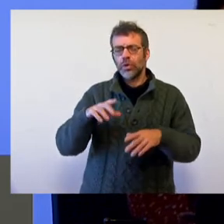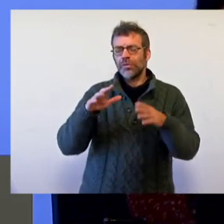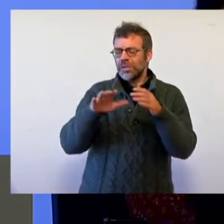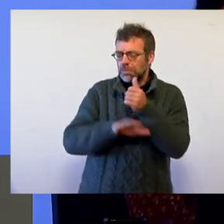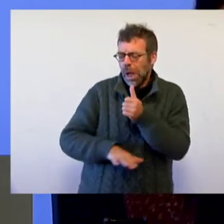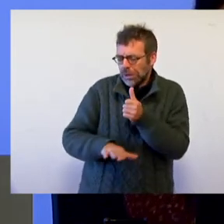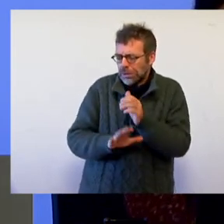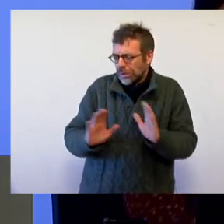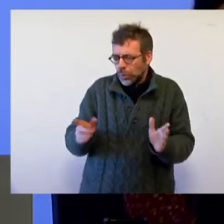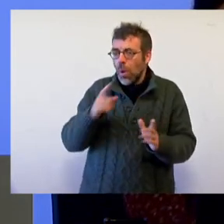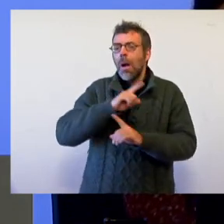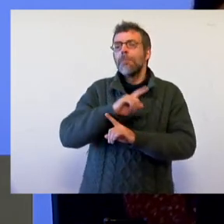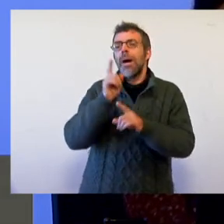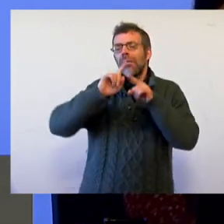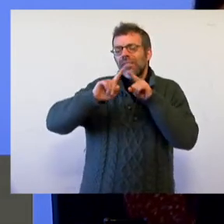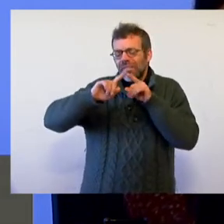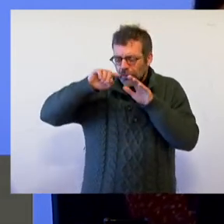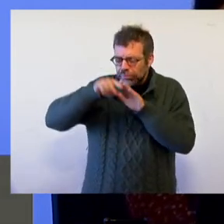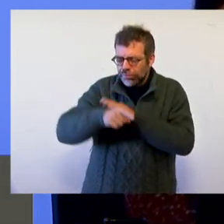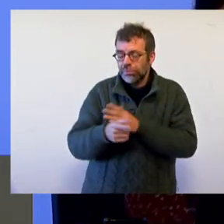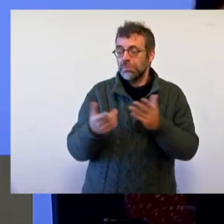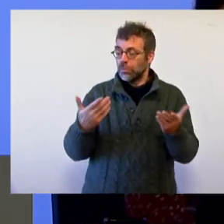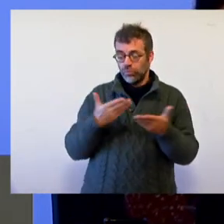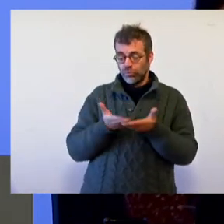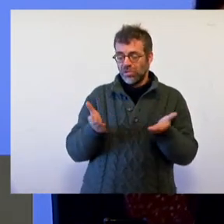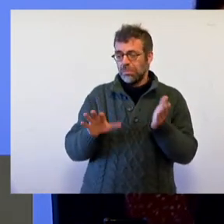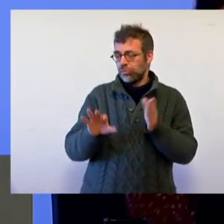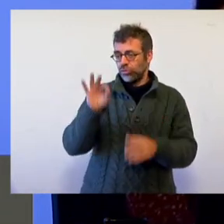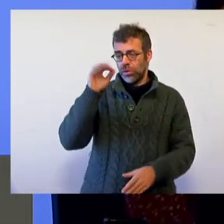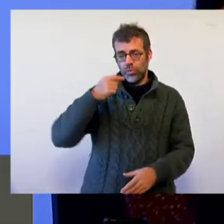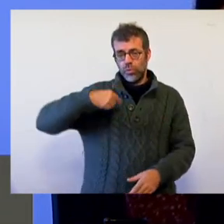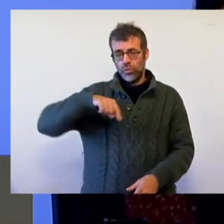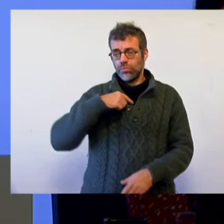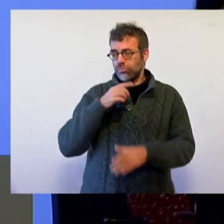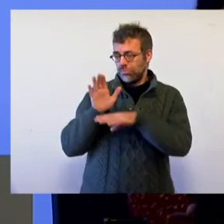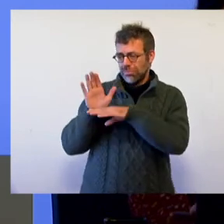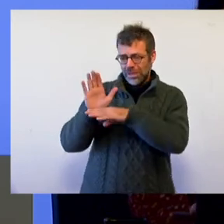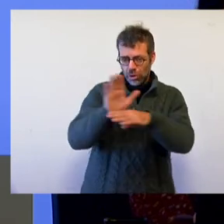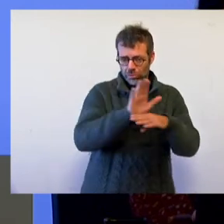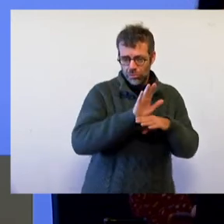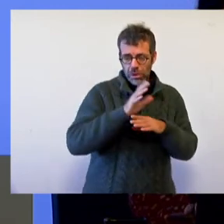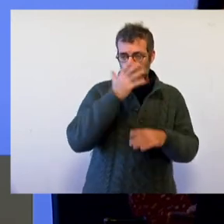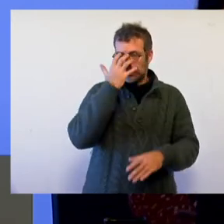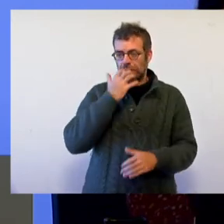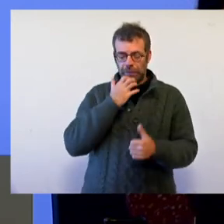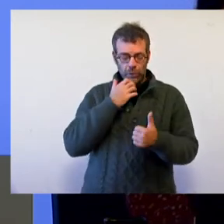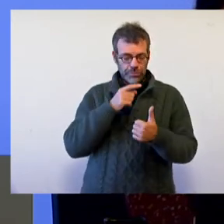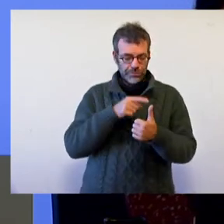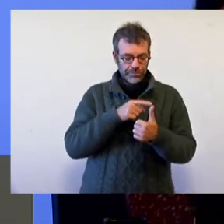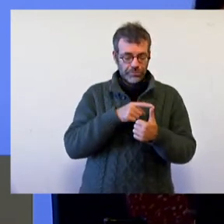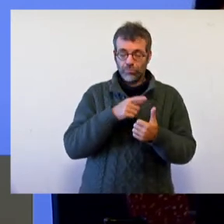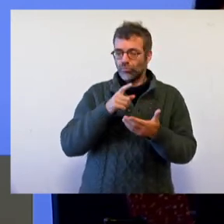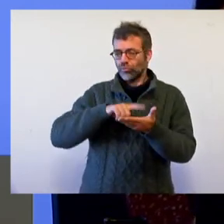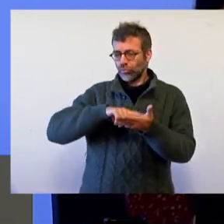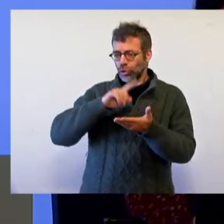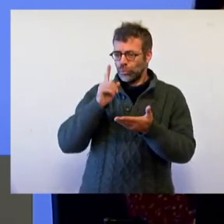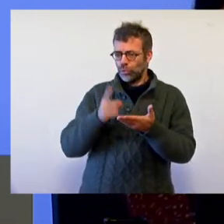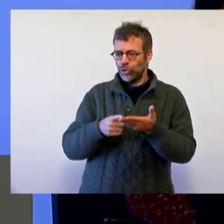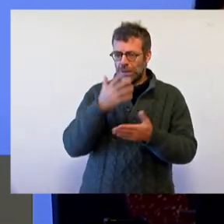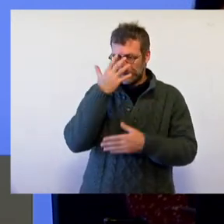notre collectivité. Notre choix, il est simple. C'est d'avoir le sérieux. Le sérieux budgétaire,